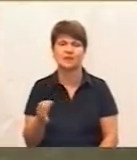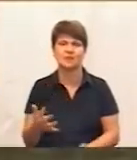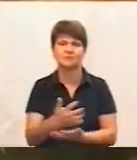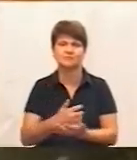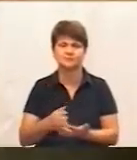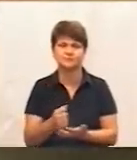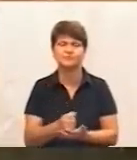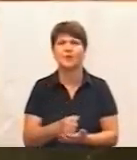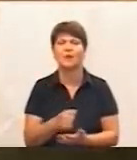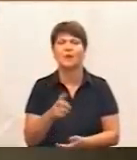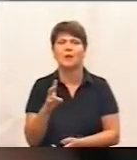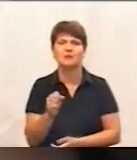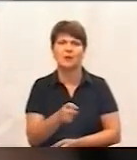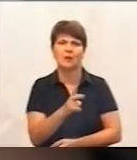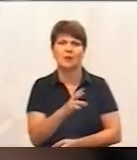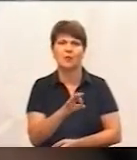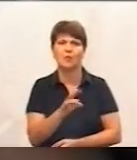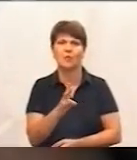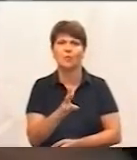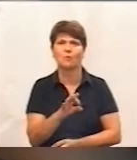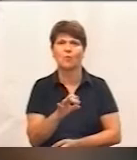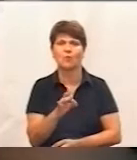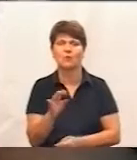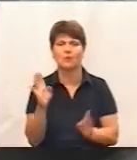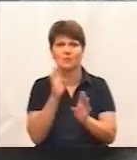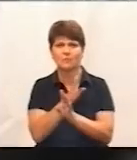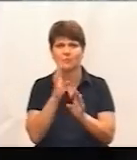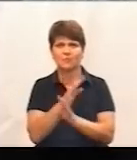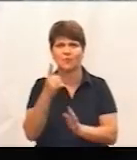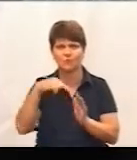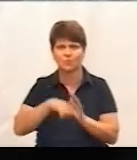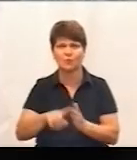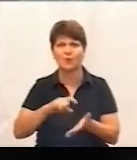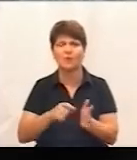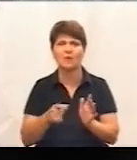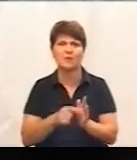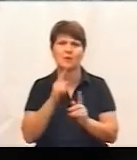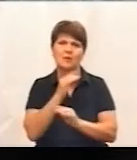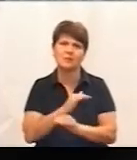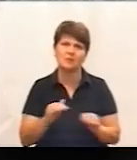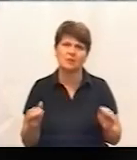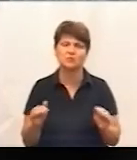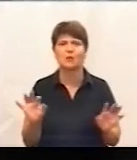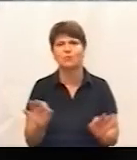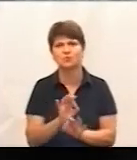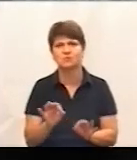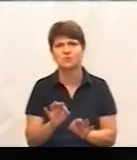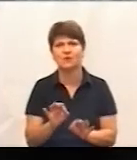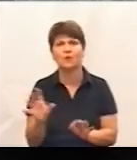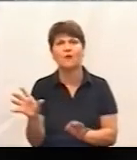Три останніх – на Конкорді. В кабіні – клімат-контроль, тиша і музика. Залежно від погоди. Якщо нормальна погода,